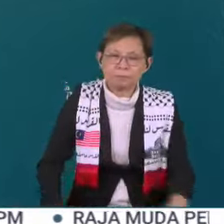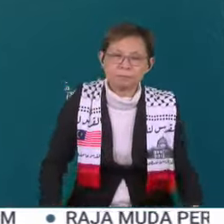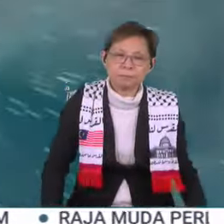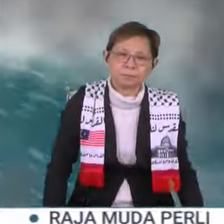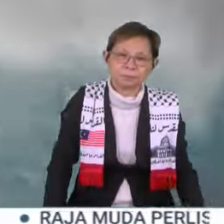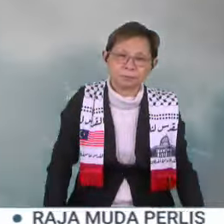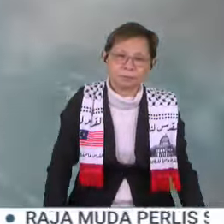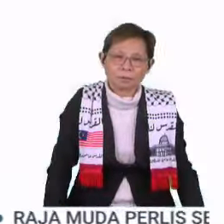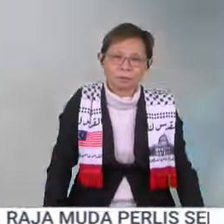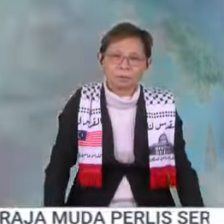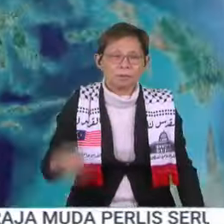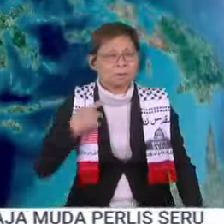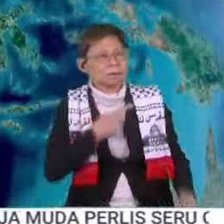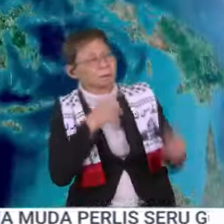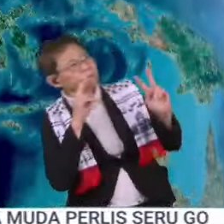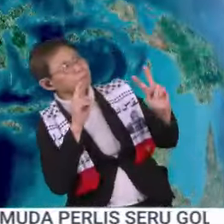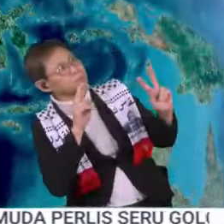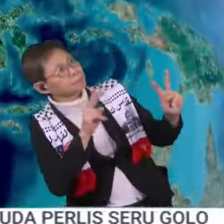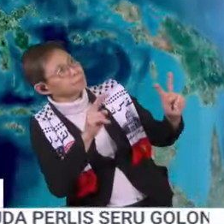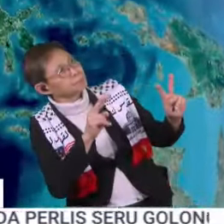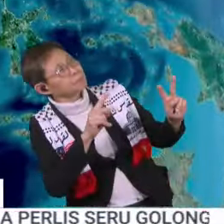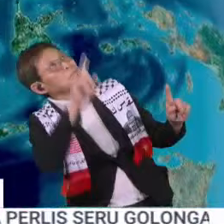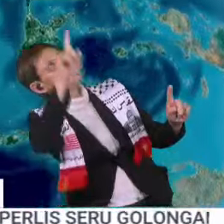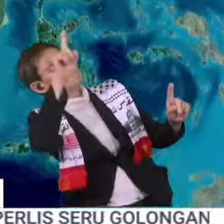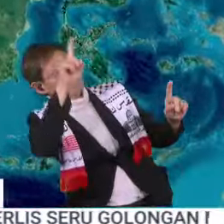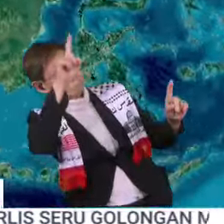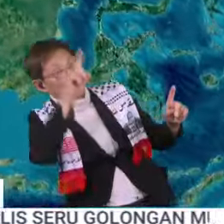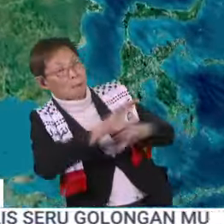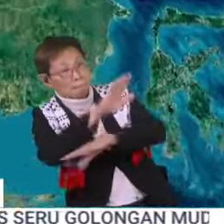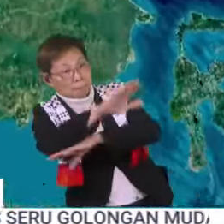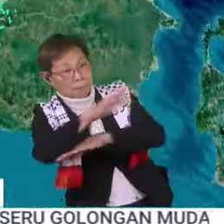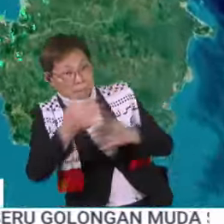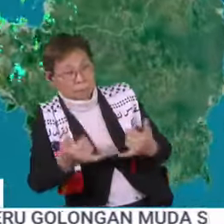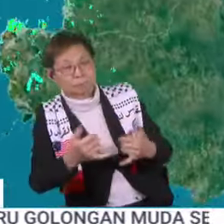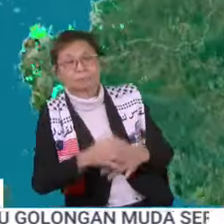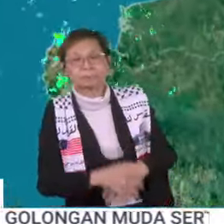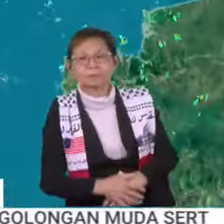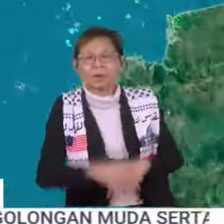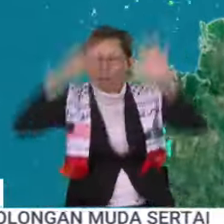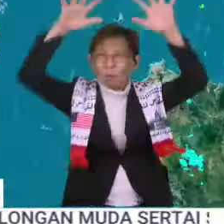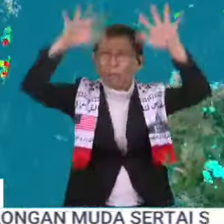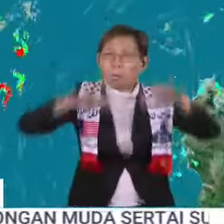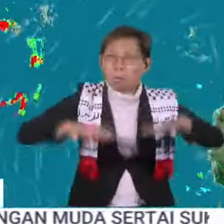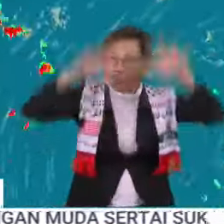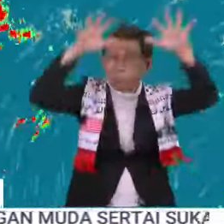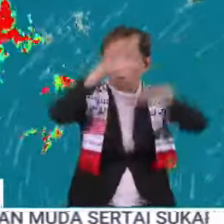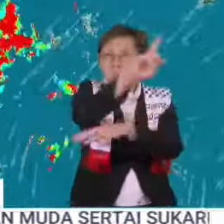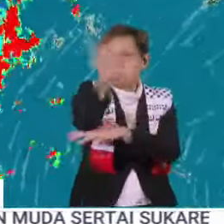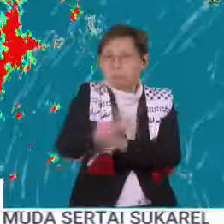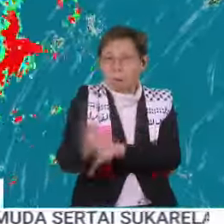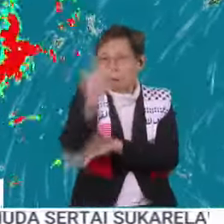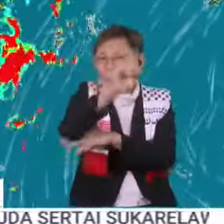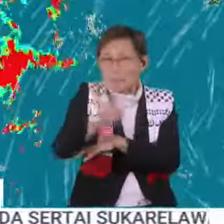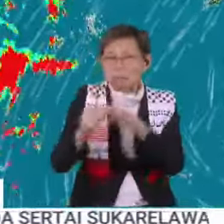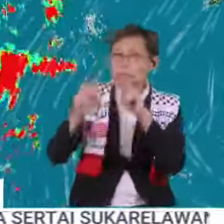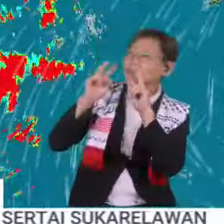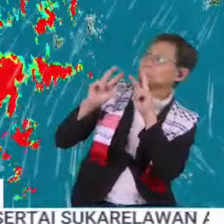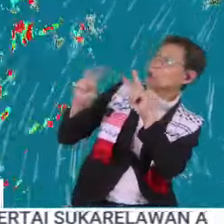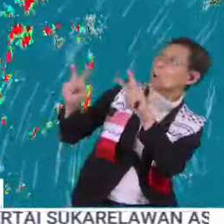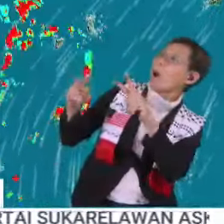rendah. Baik, seterusnya kita perhatikan pula pada keadaan cuaca pada petang ini. Hujan lebat berserta ribut petir kini